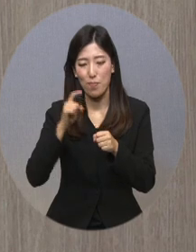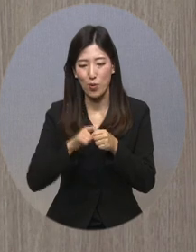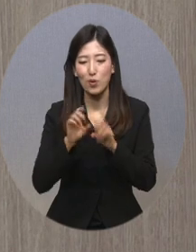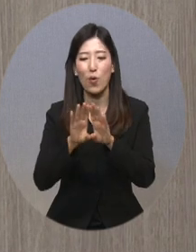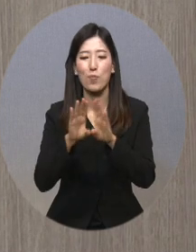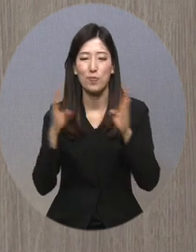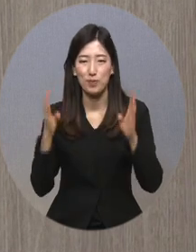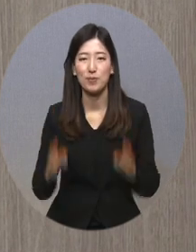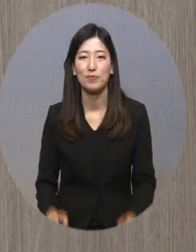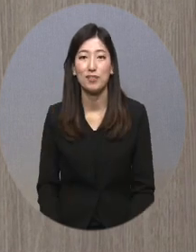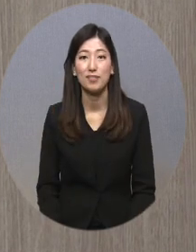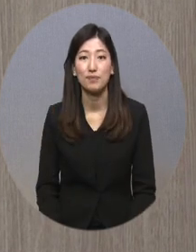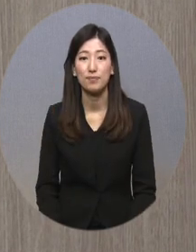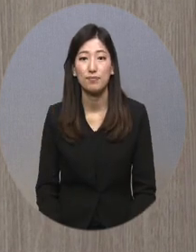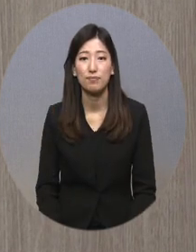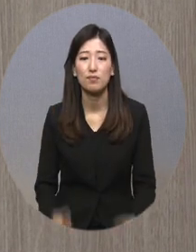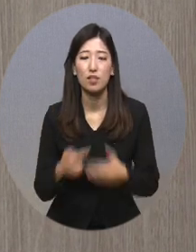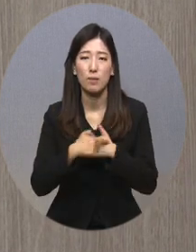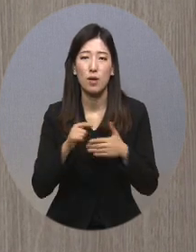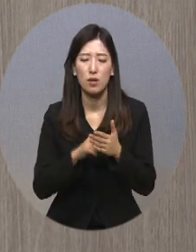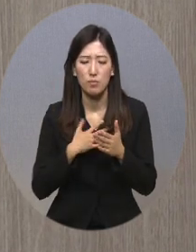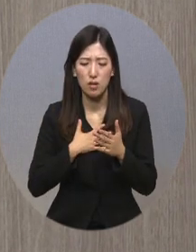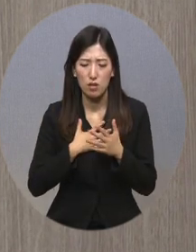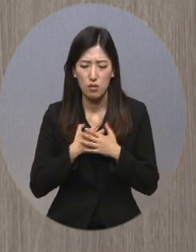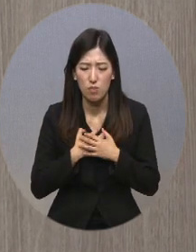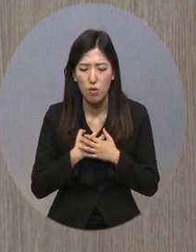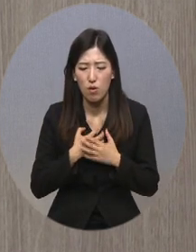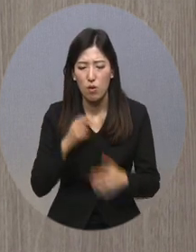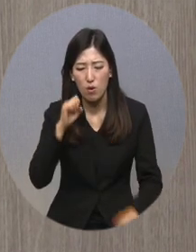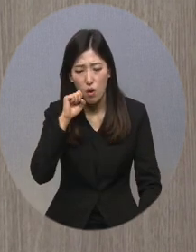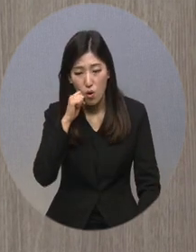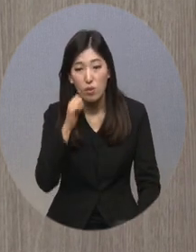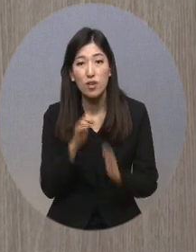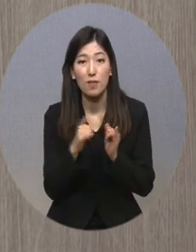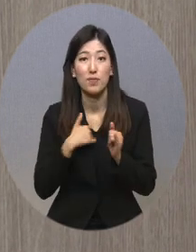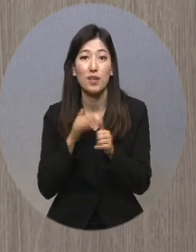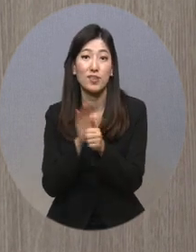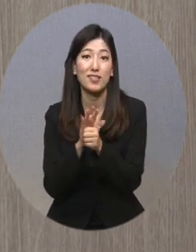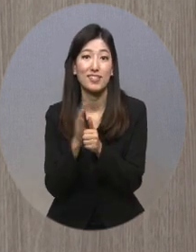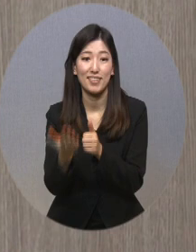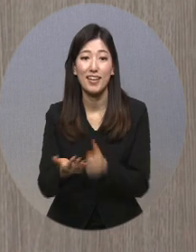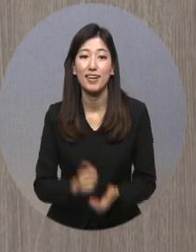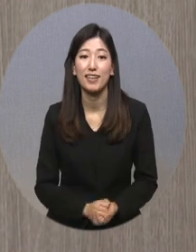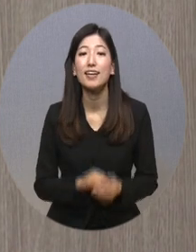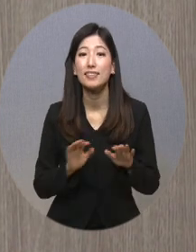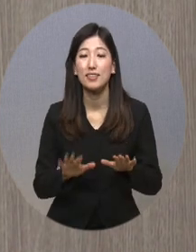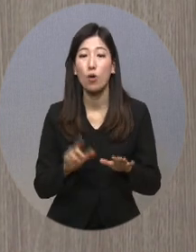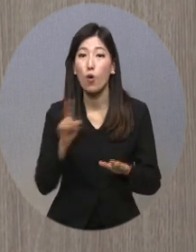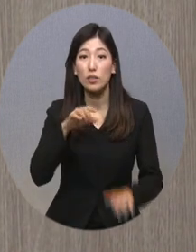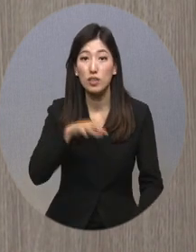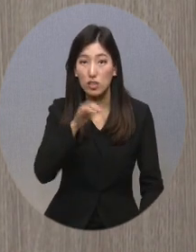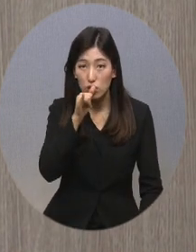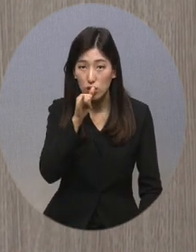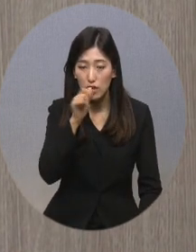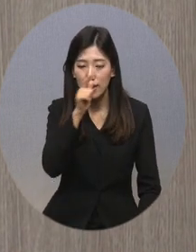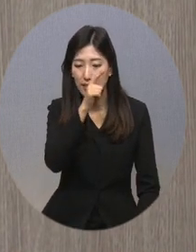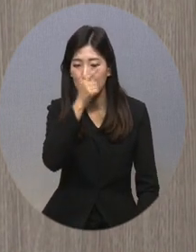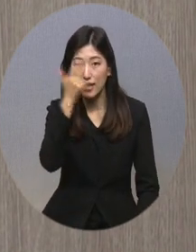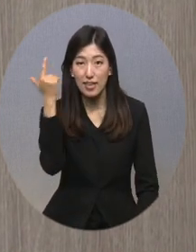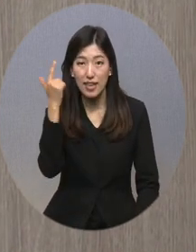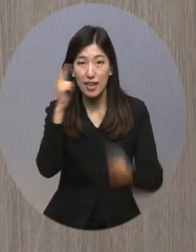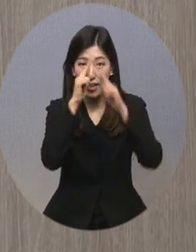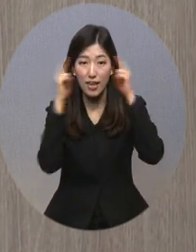그리고 심리적으로 어려우신 분들을 돕고 있는데요. 지금은 나사렛대학교